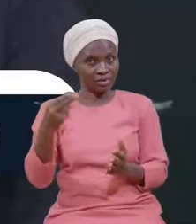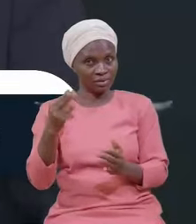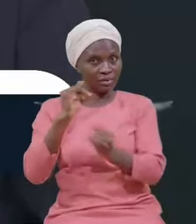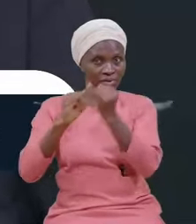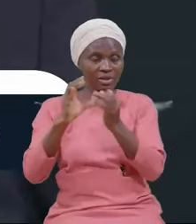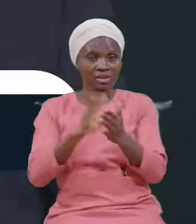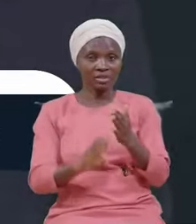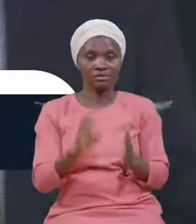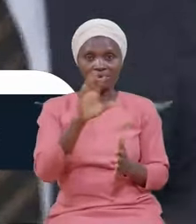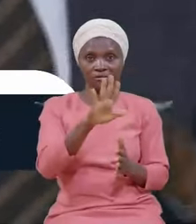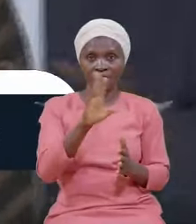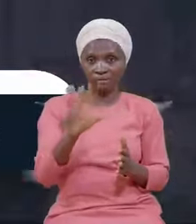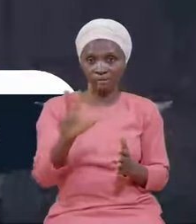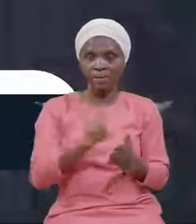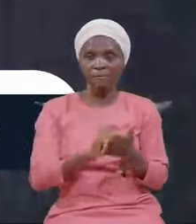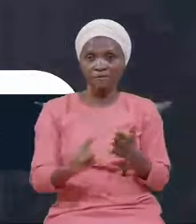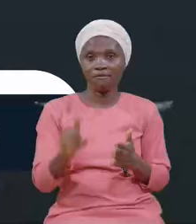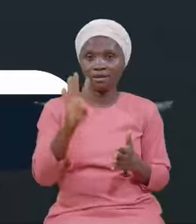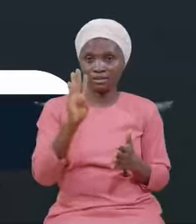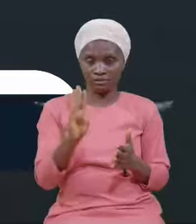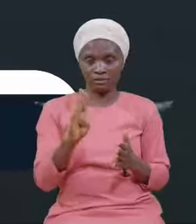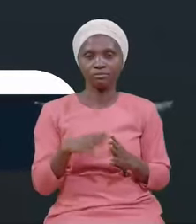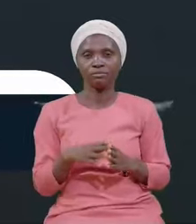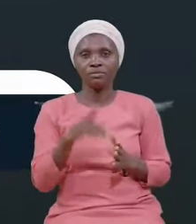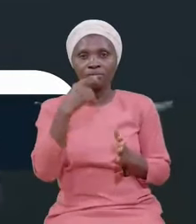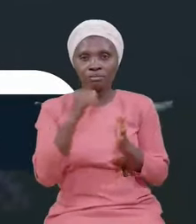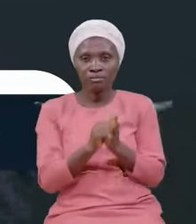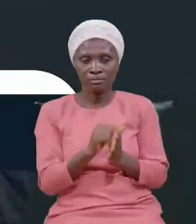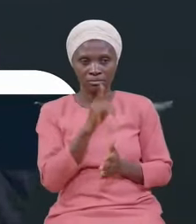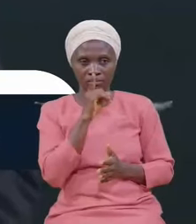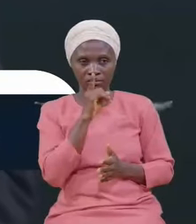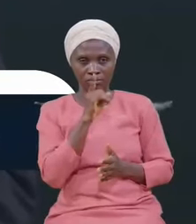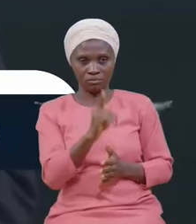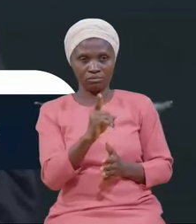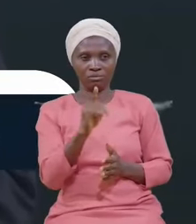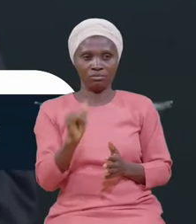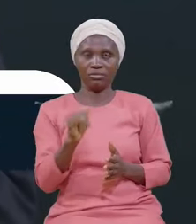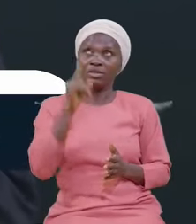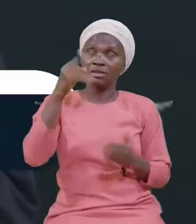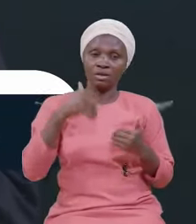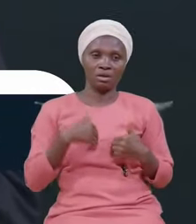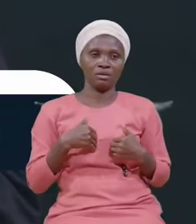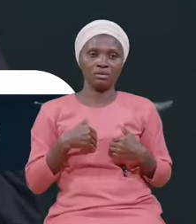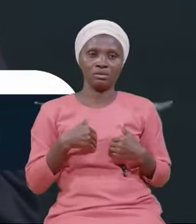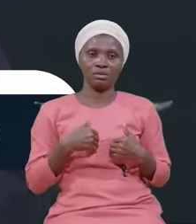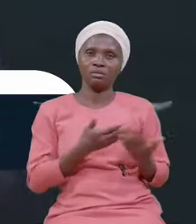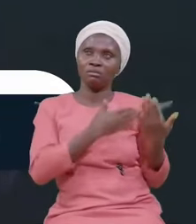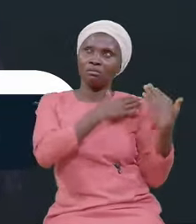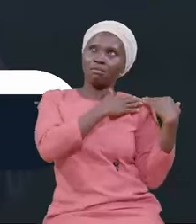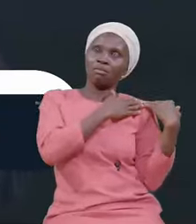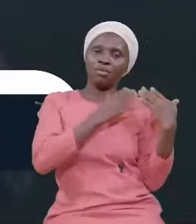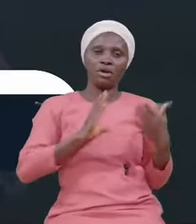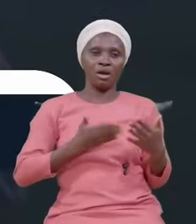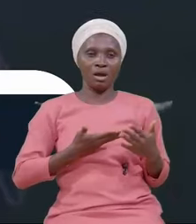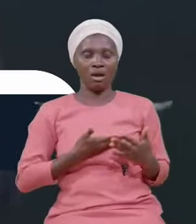en Ésaïe au chapitre 53, je lis le verset 4. Ésaïe